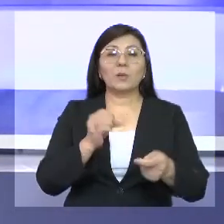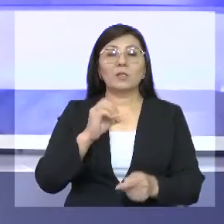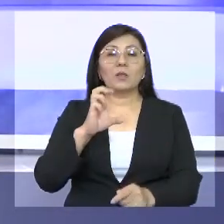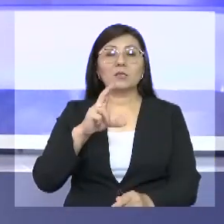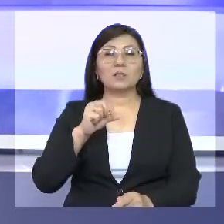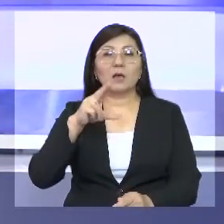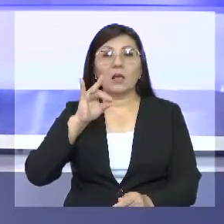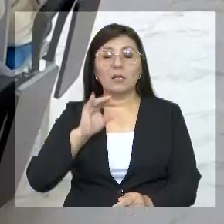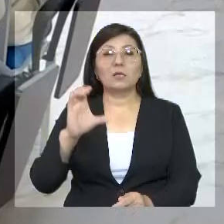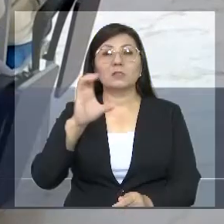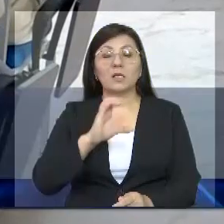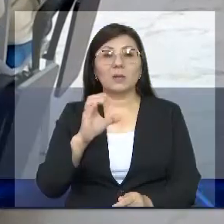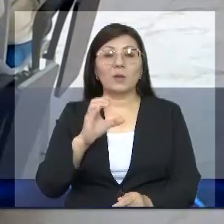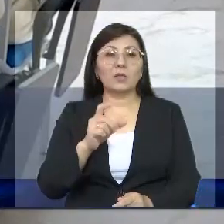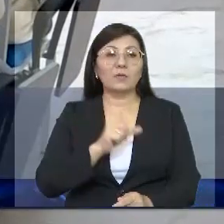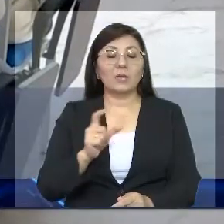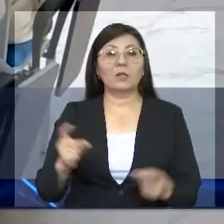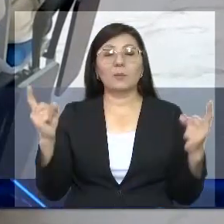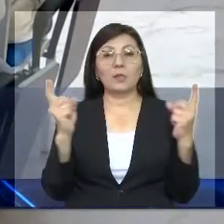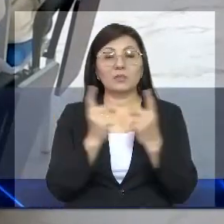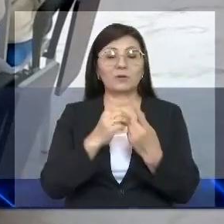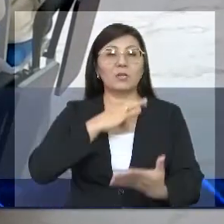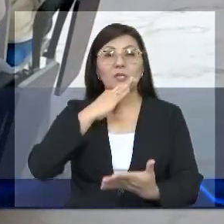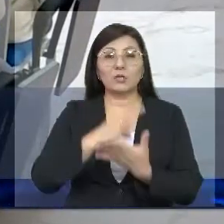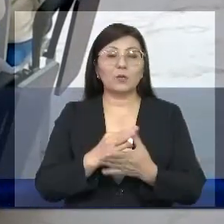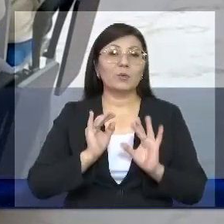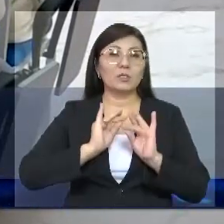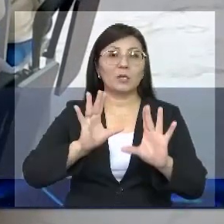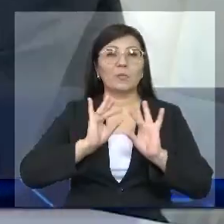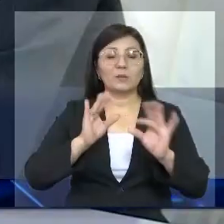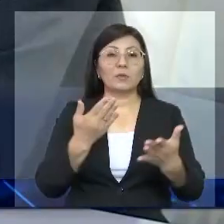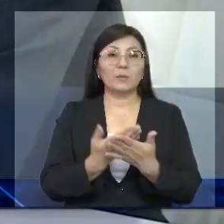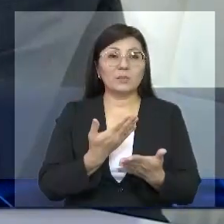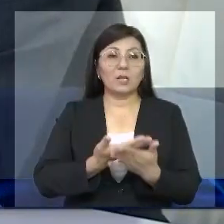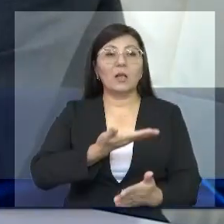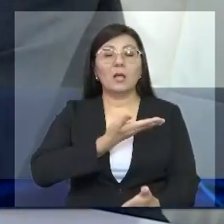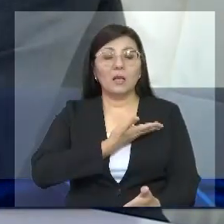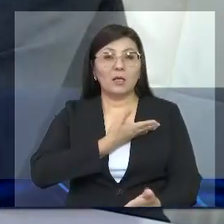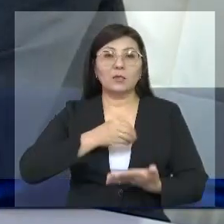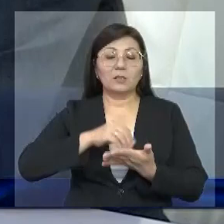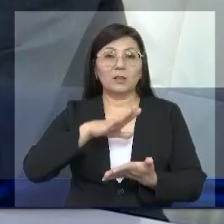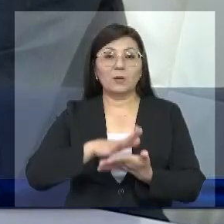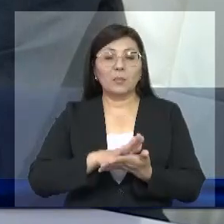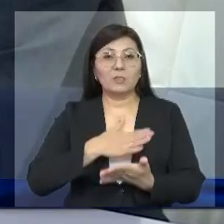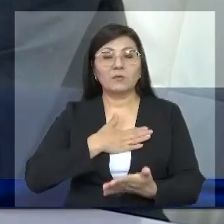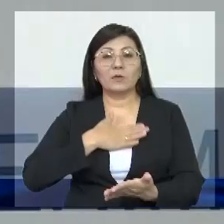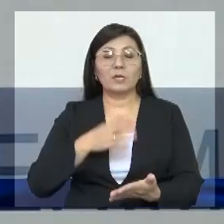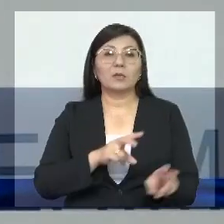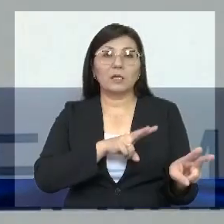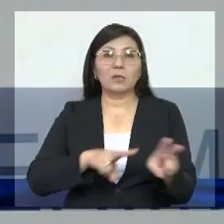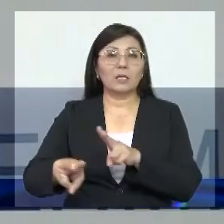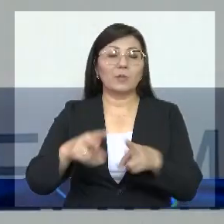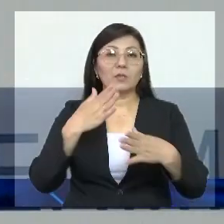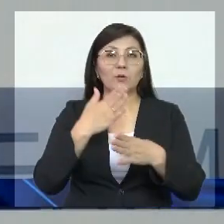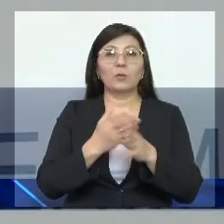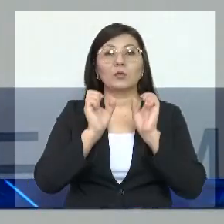белсенділермен кездесіп, қолға алған жұмыстың жауапкершілігін түсіндірді. Егер ерікті ретінде тіркелгіңіз келсе, қоғамдық бақылау жүргізіп,